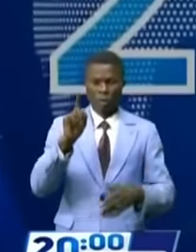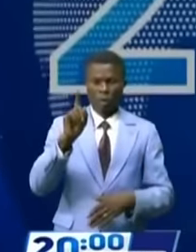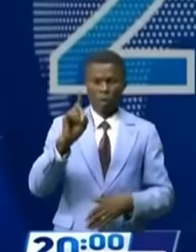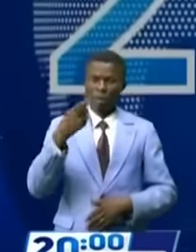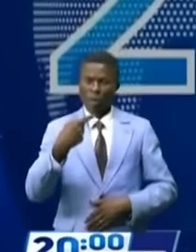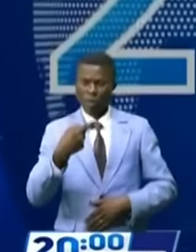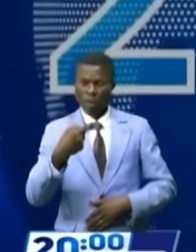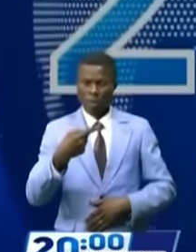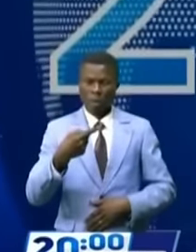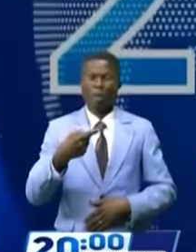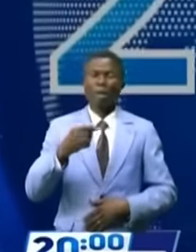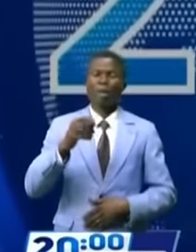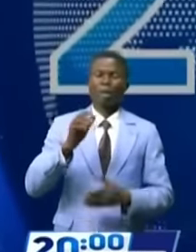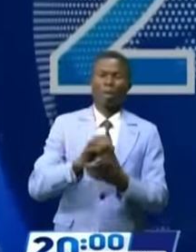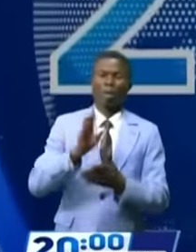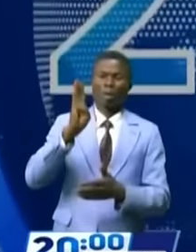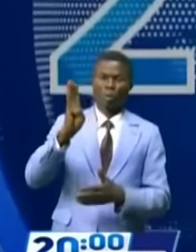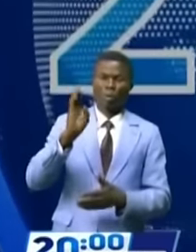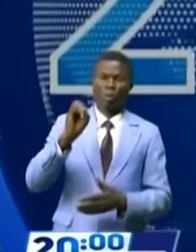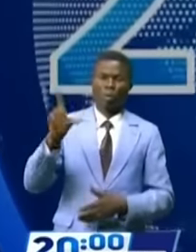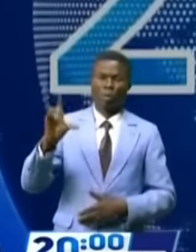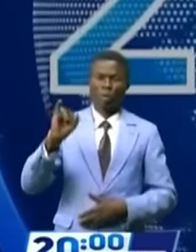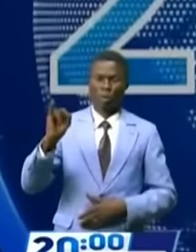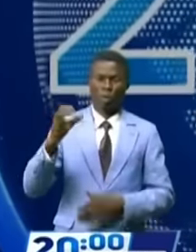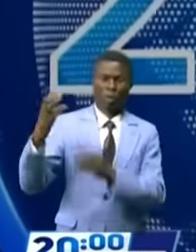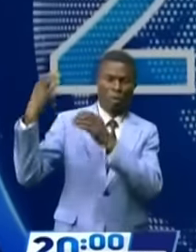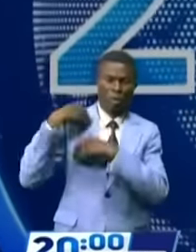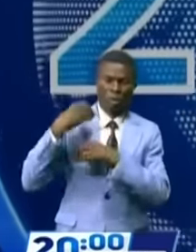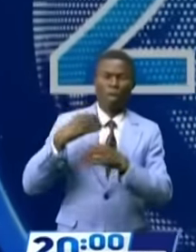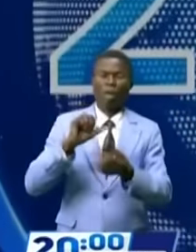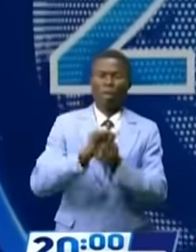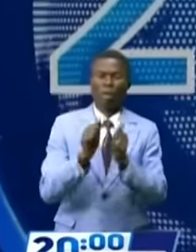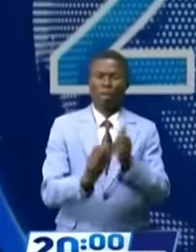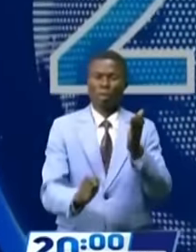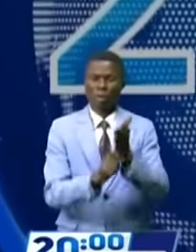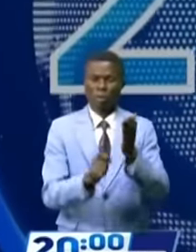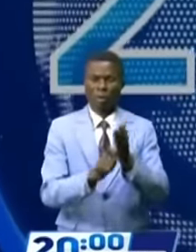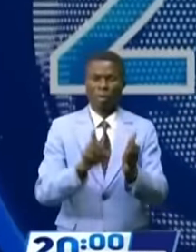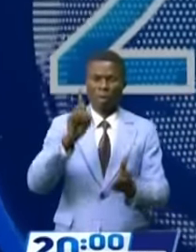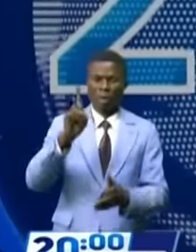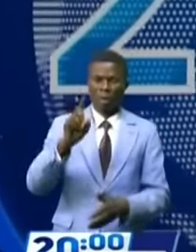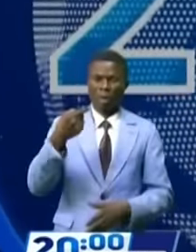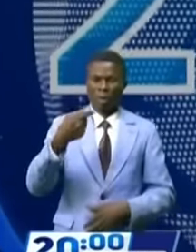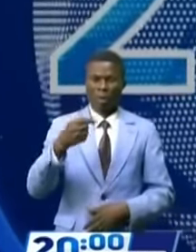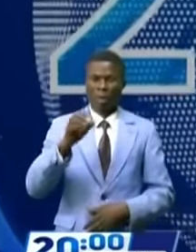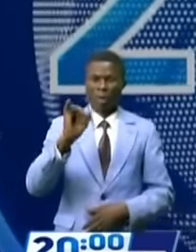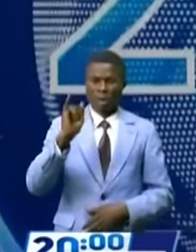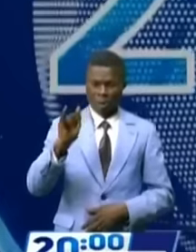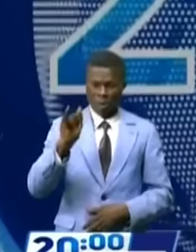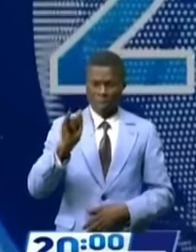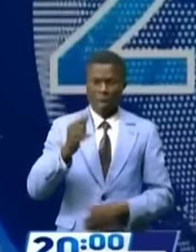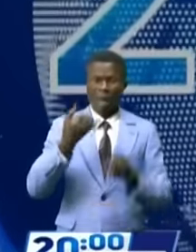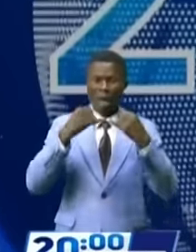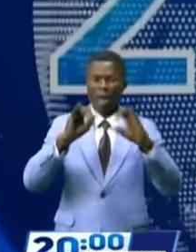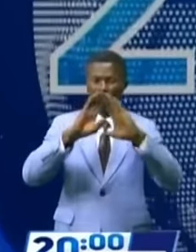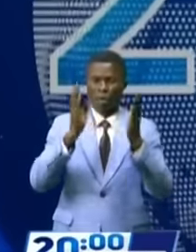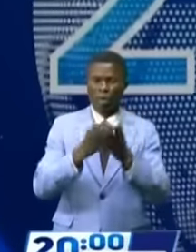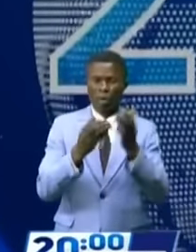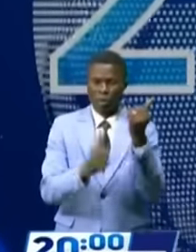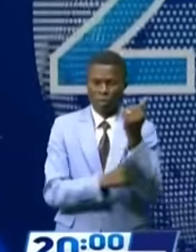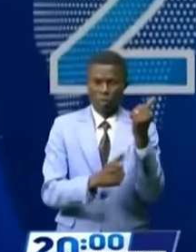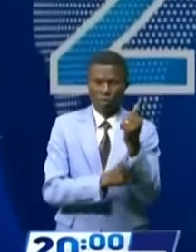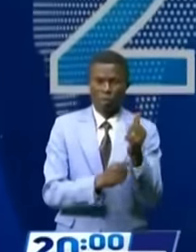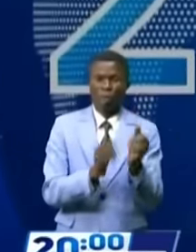Baouna Mabolia, Jean-Louis, chargé des questions techniques à la DGDA, qui livre cette information à l'opinion.